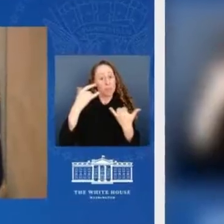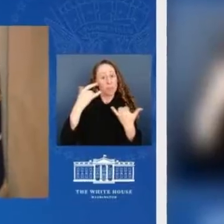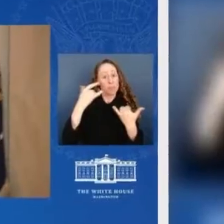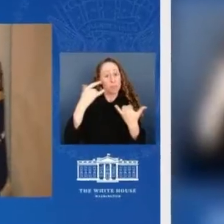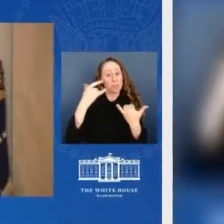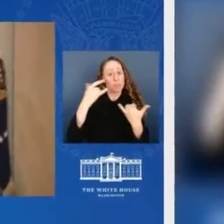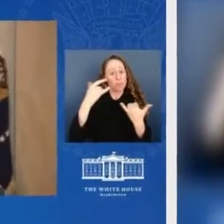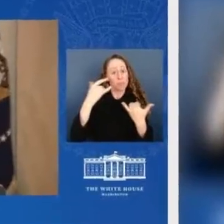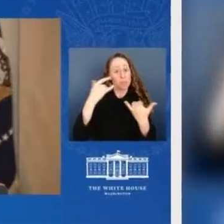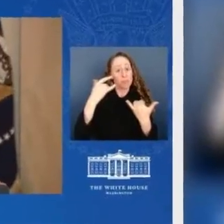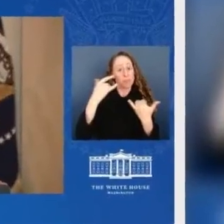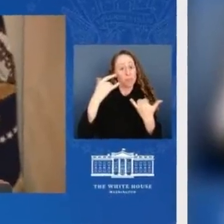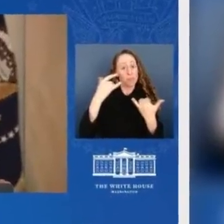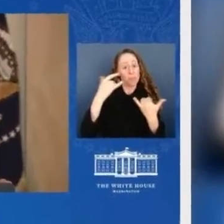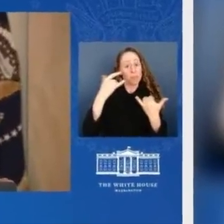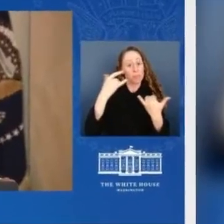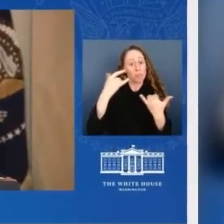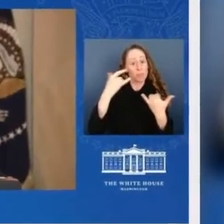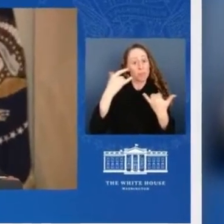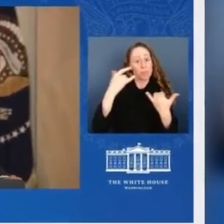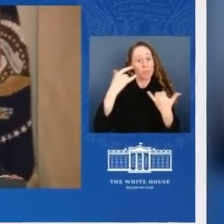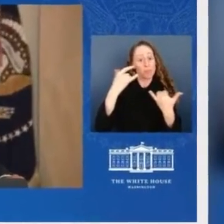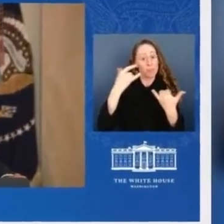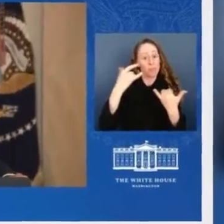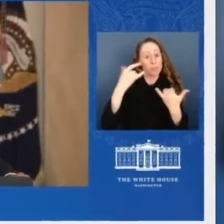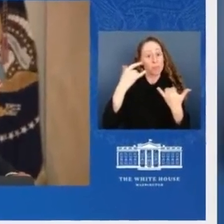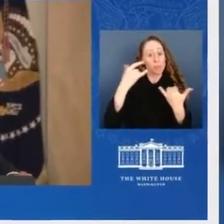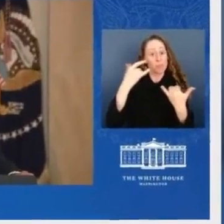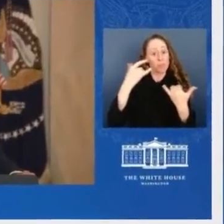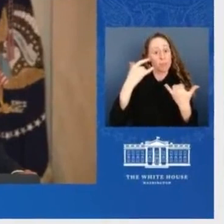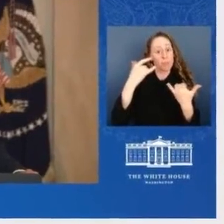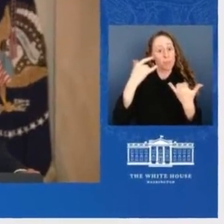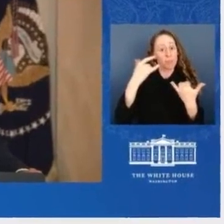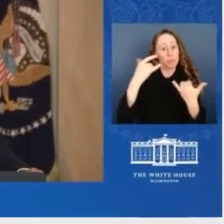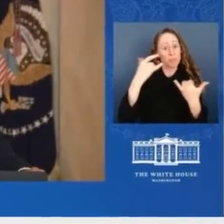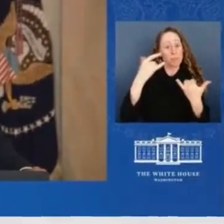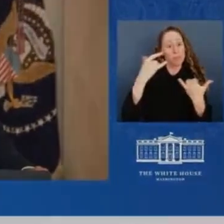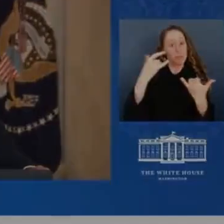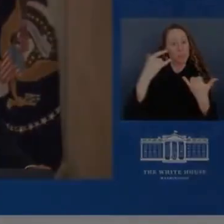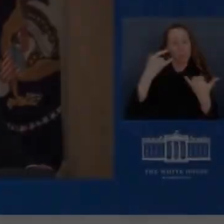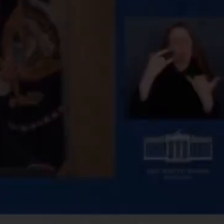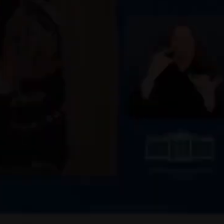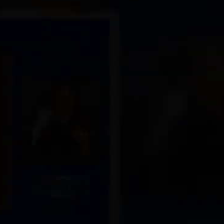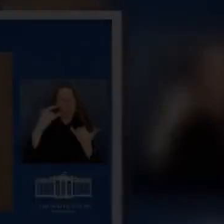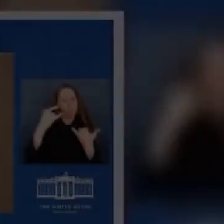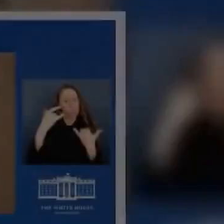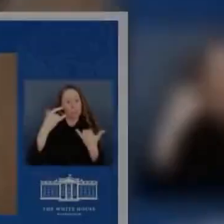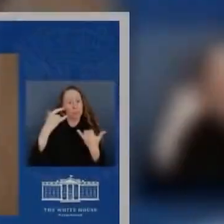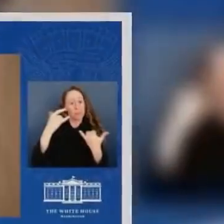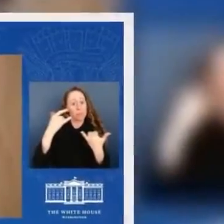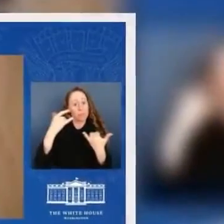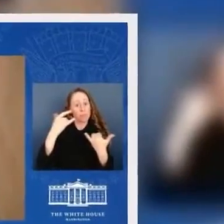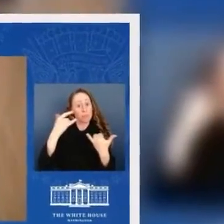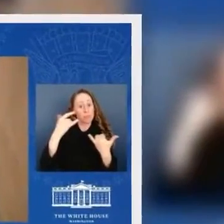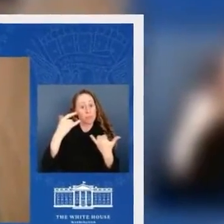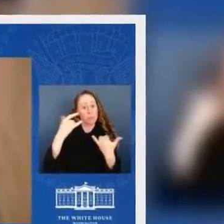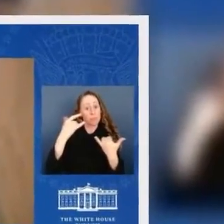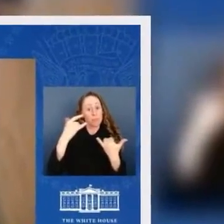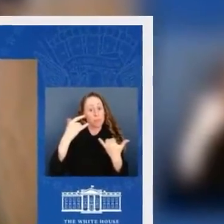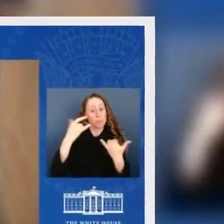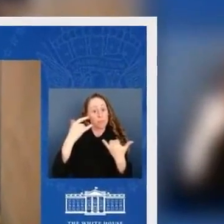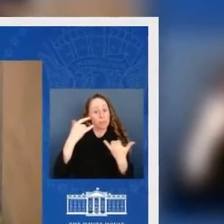조 바이든 미국 대통령은 1일 현지 시각 미국 연방대법원이 도널드 트럼프 전 대통령의 대선 뒤집기 혐의에